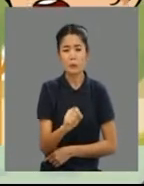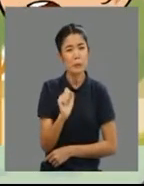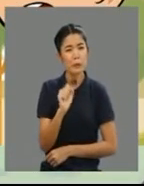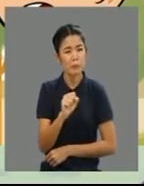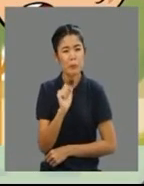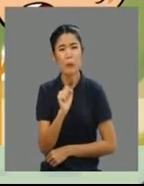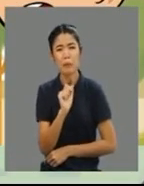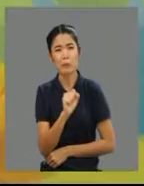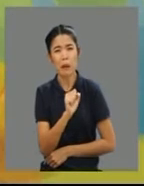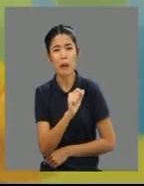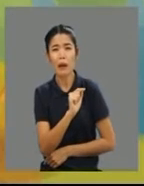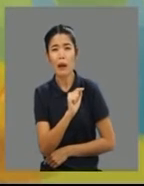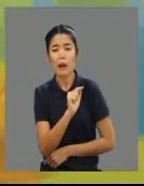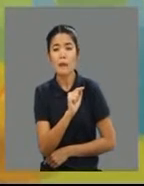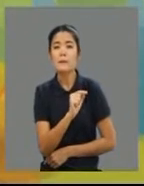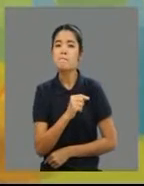หนูมูหนู